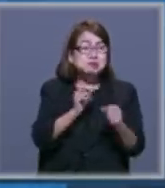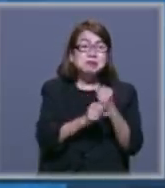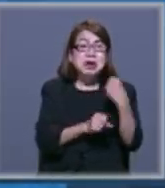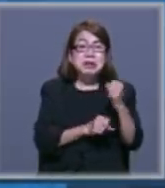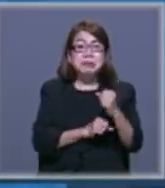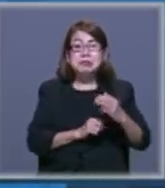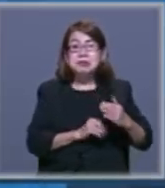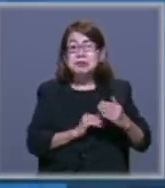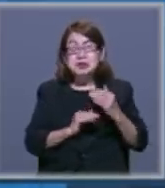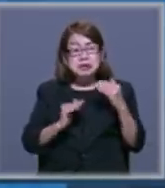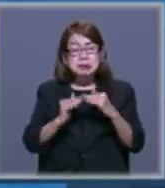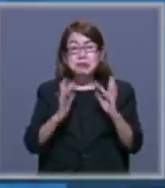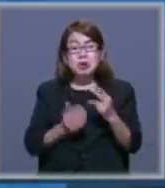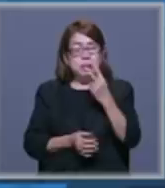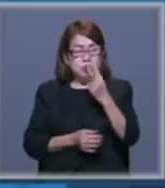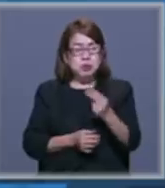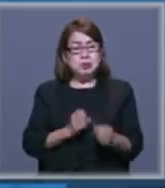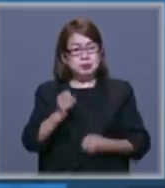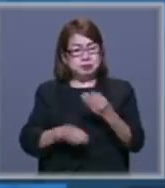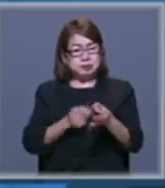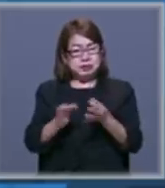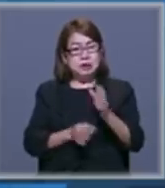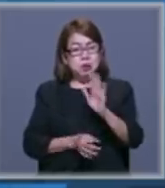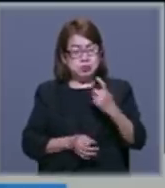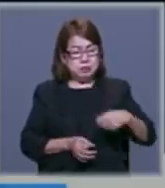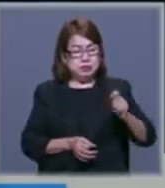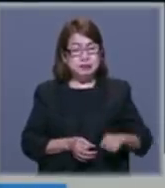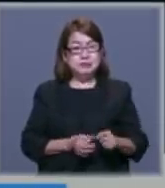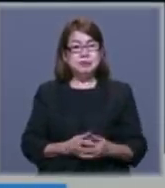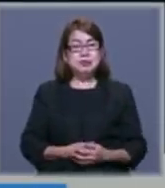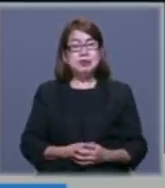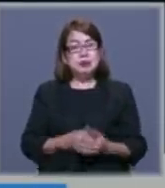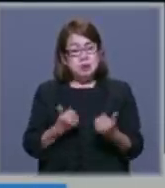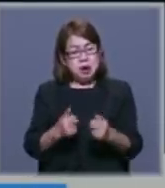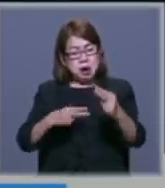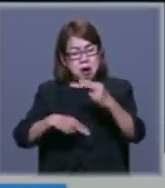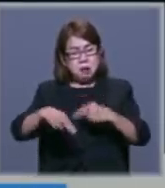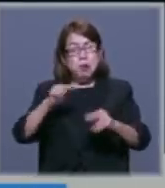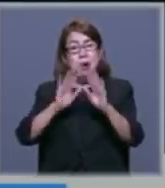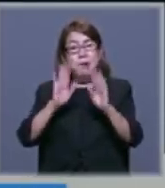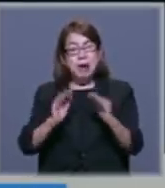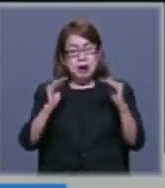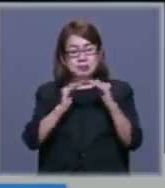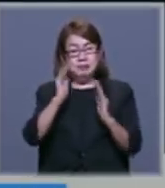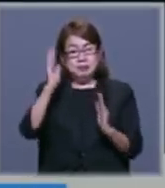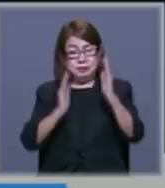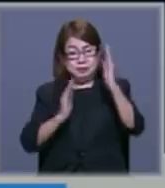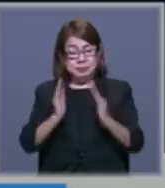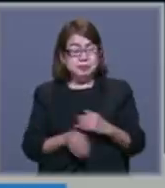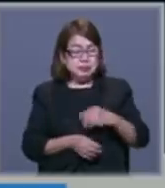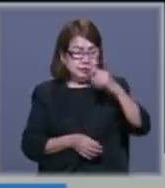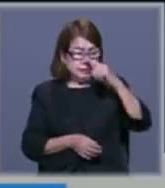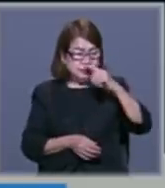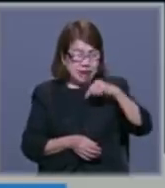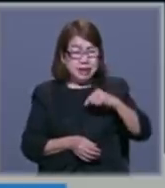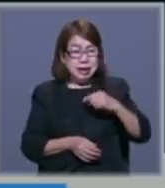องฟังเสียงการตัดสินของศาลรัฐธรรมนูญคร่าวๆดูครับ การปกครองระบอบประชาธิปไตยอันมีพระมหากษัตริย์ทรงเป็นประมุข